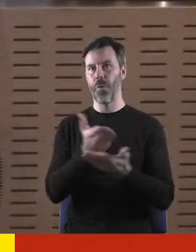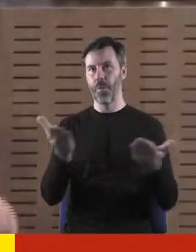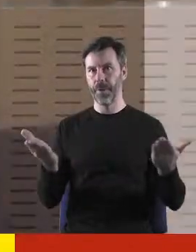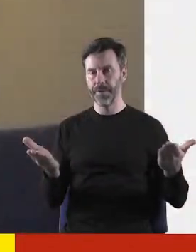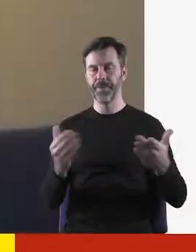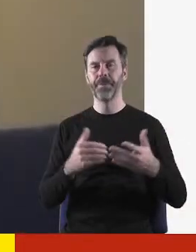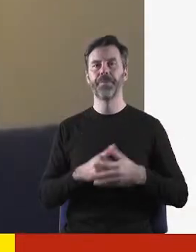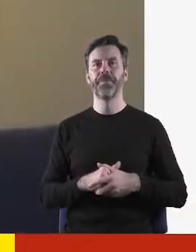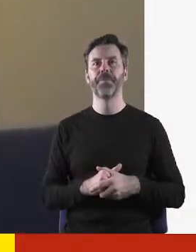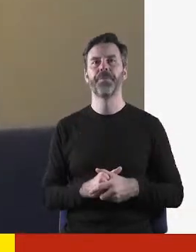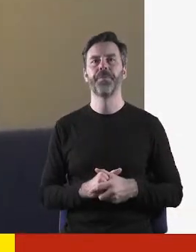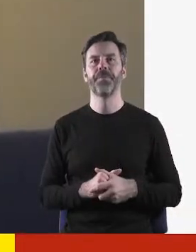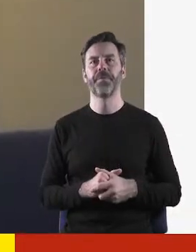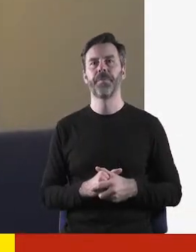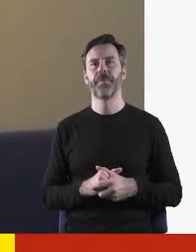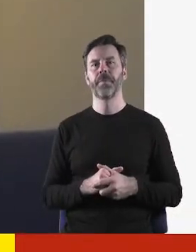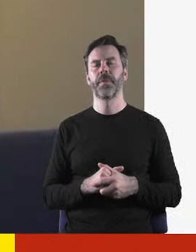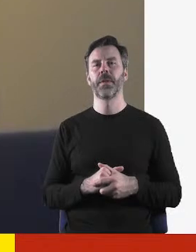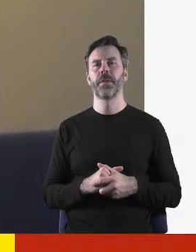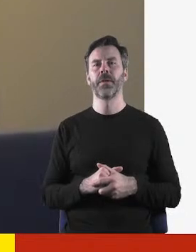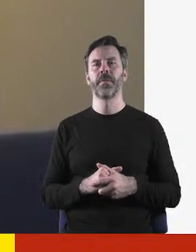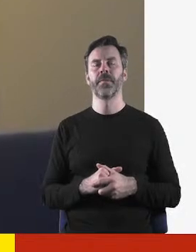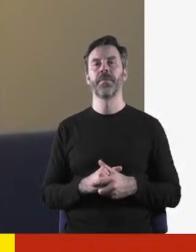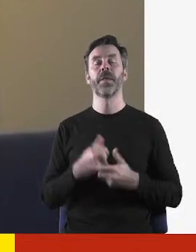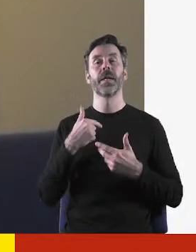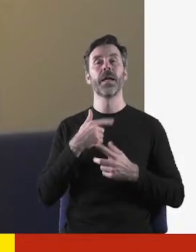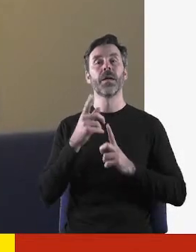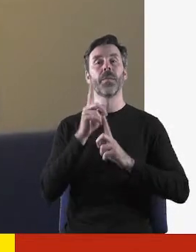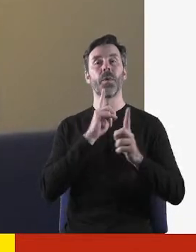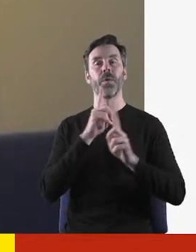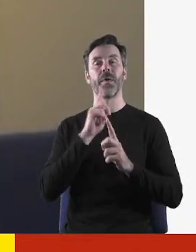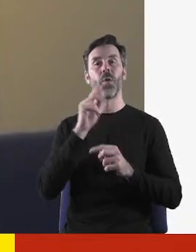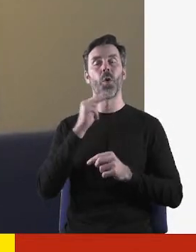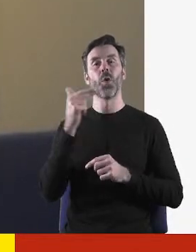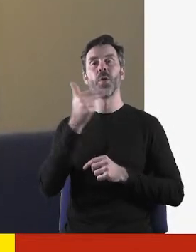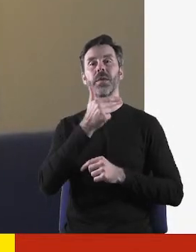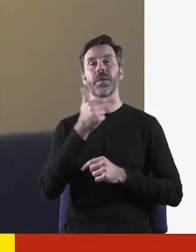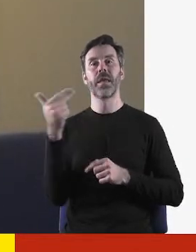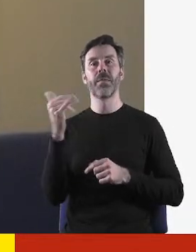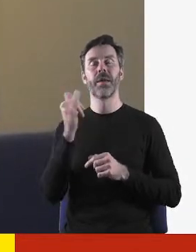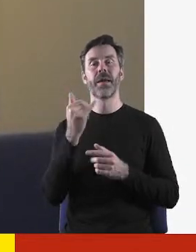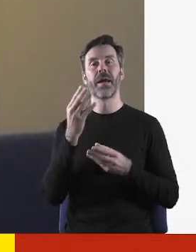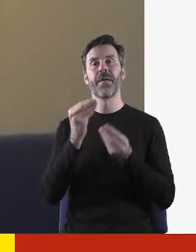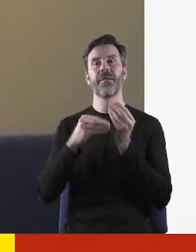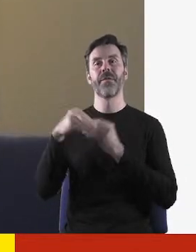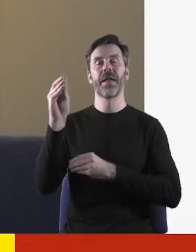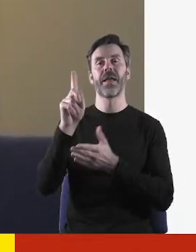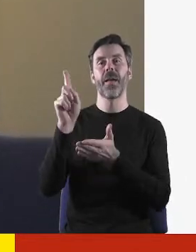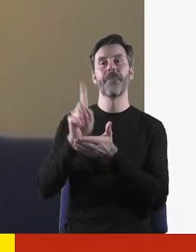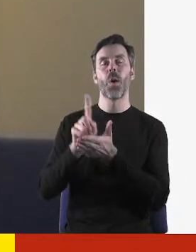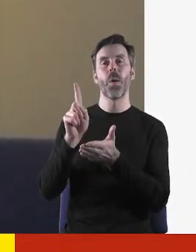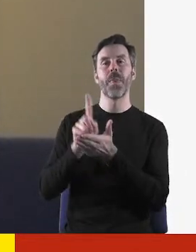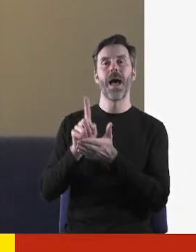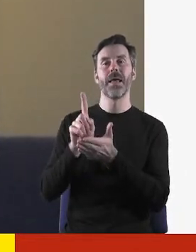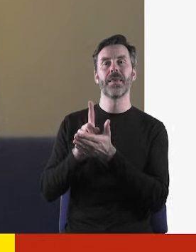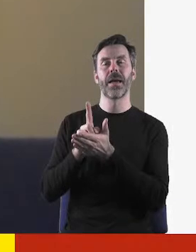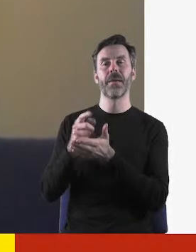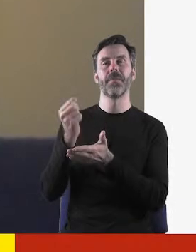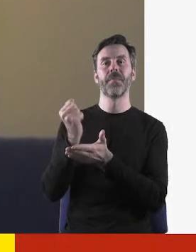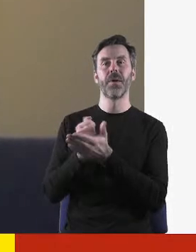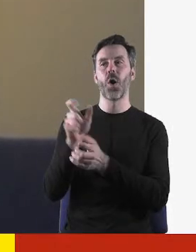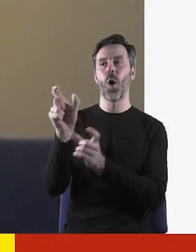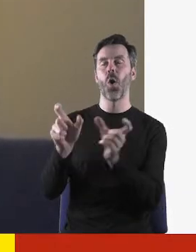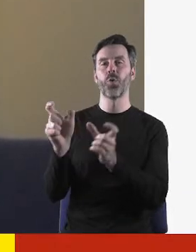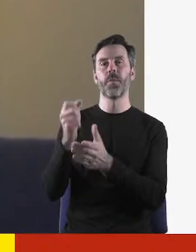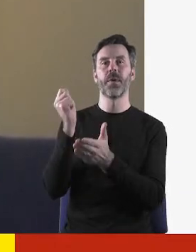Chciałbym wejść w wątek dotyczący zwiększenia wpływu z podatku dochodowego od osób prawnych.